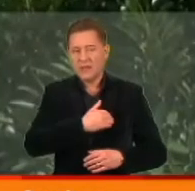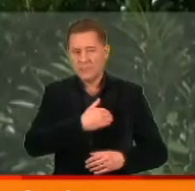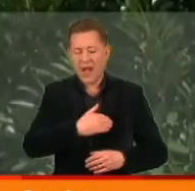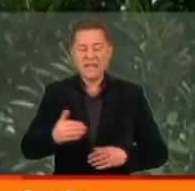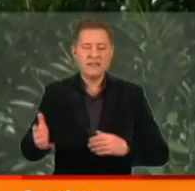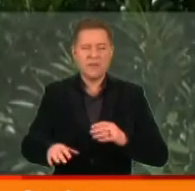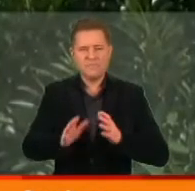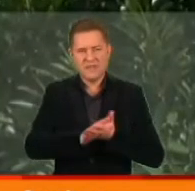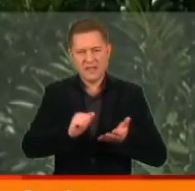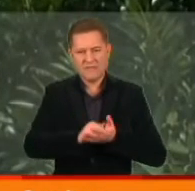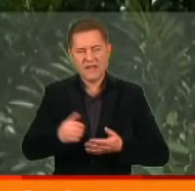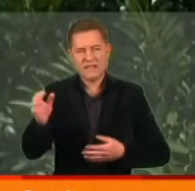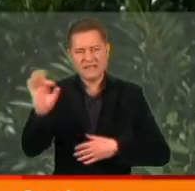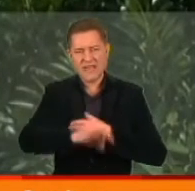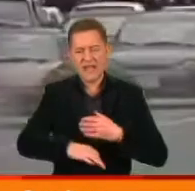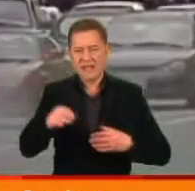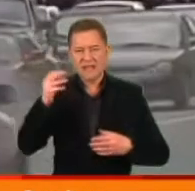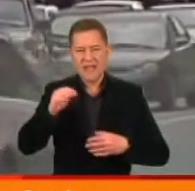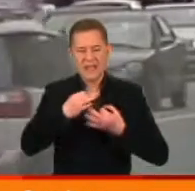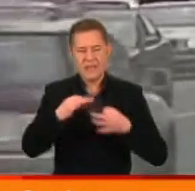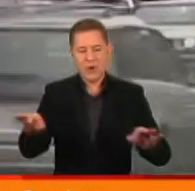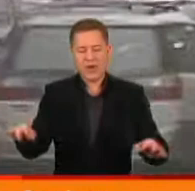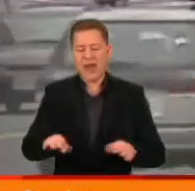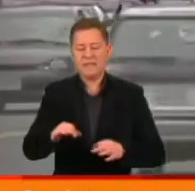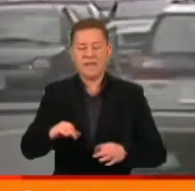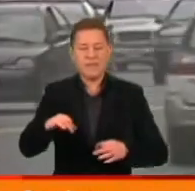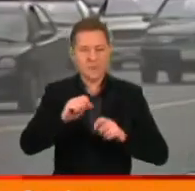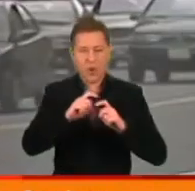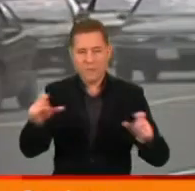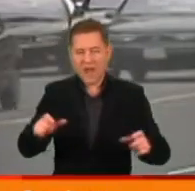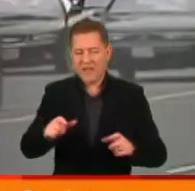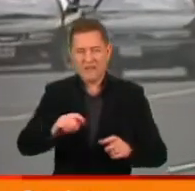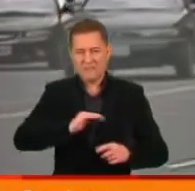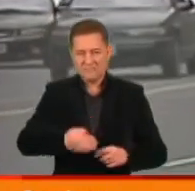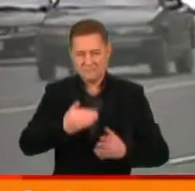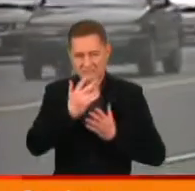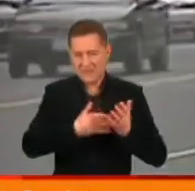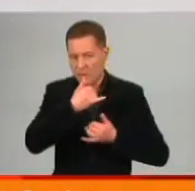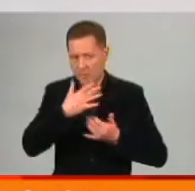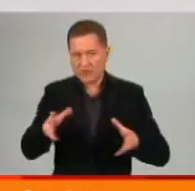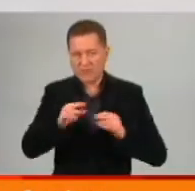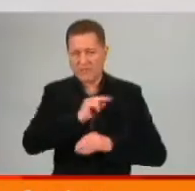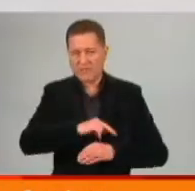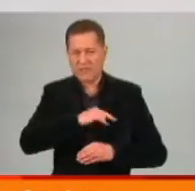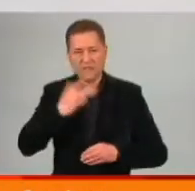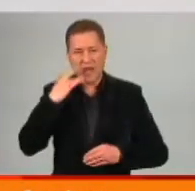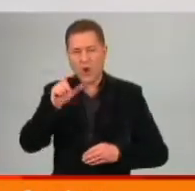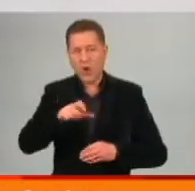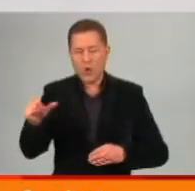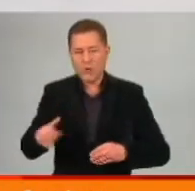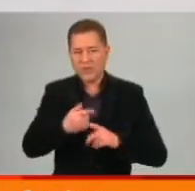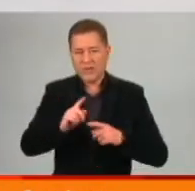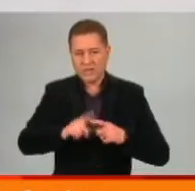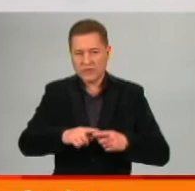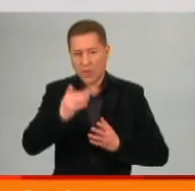демократії. Відтак компанії із кремлівського списку не зможуть співпрацювати з американськими, а люди із цього переліку є